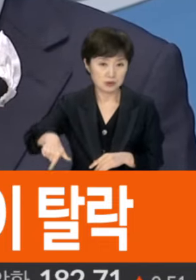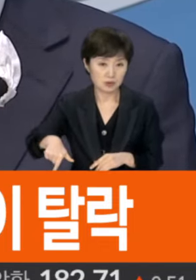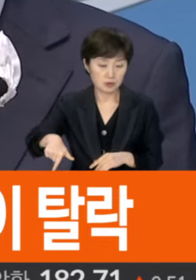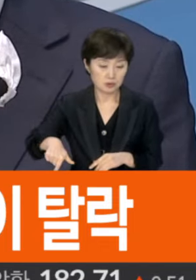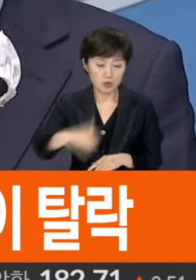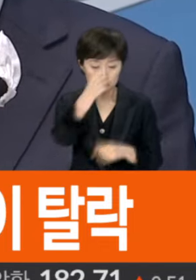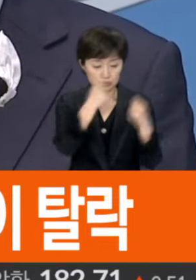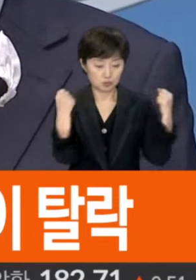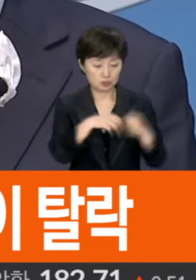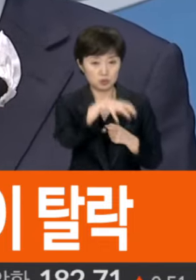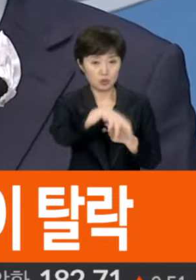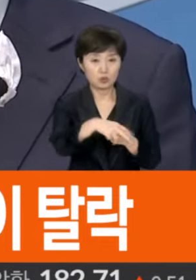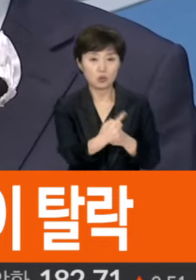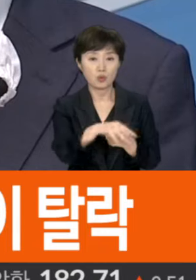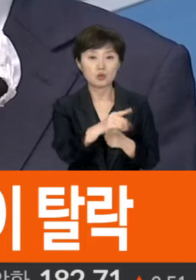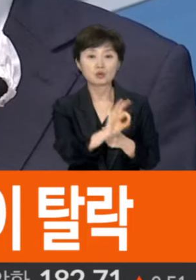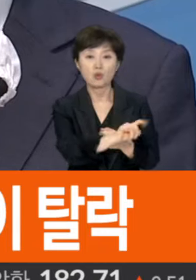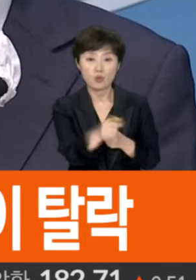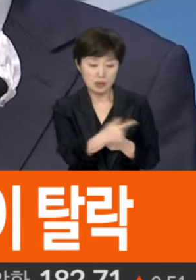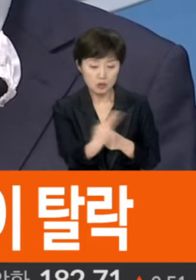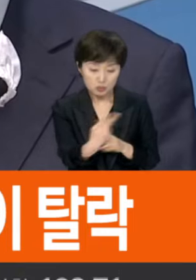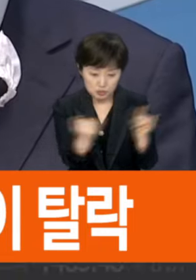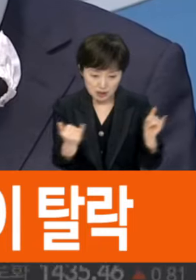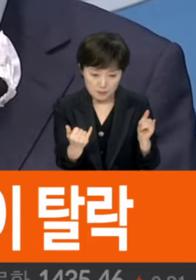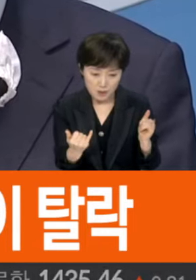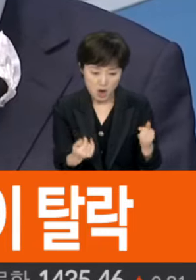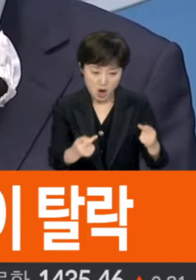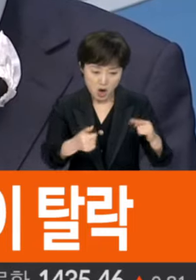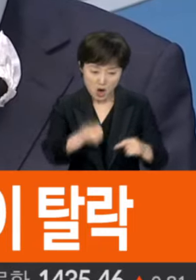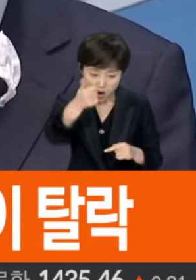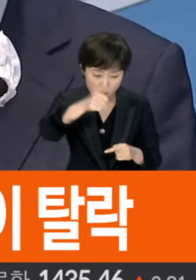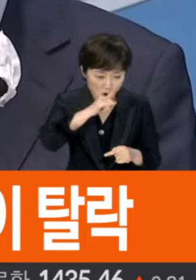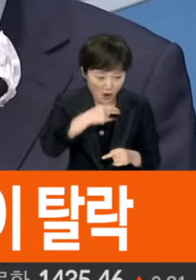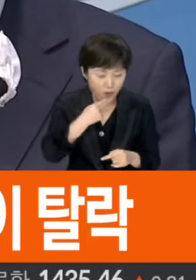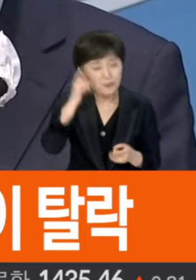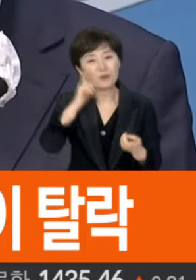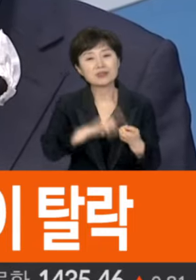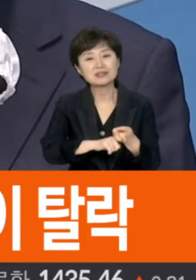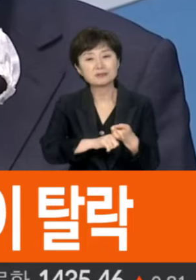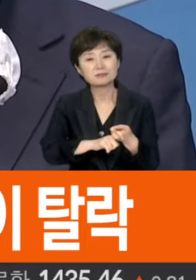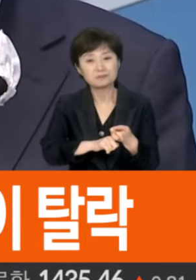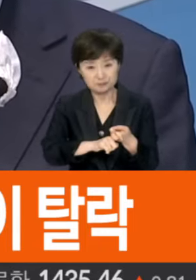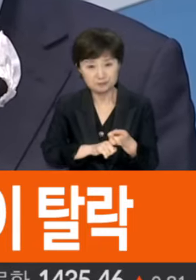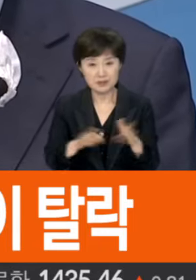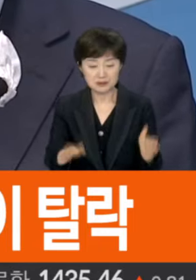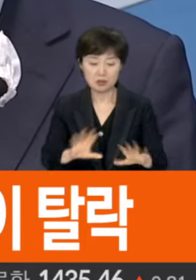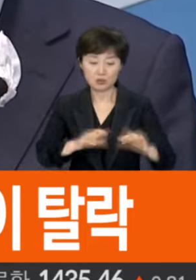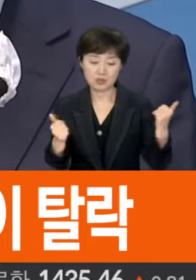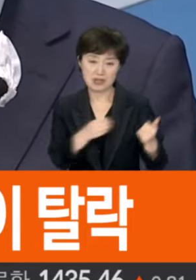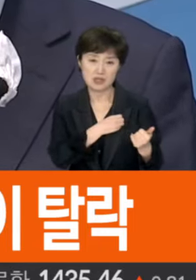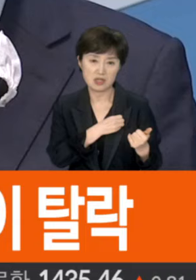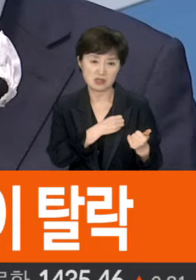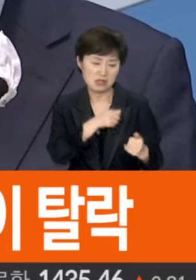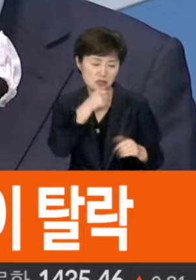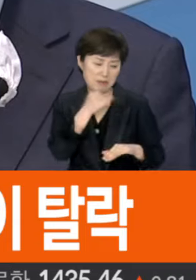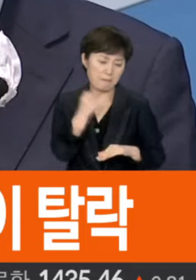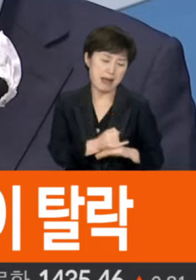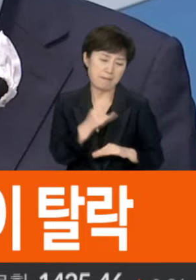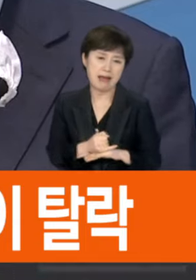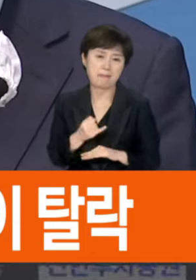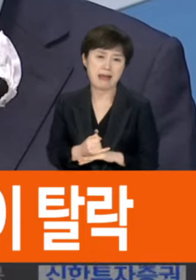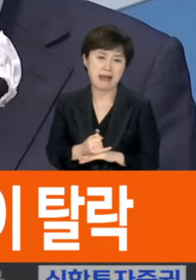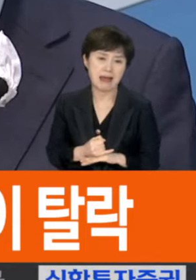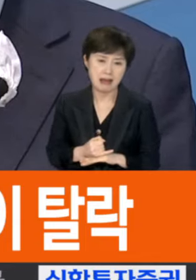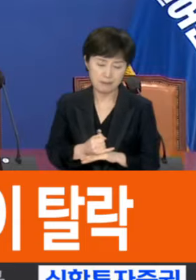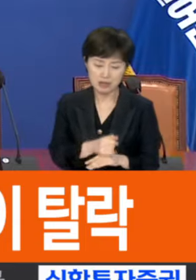의원과 충북 청주 흥덕 도종환 의원의 생환 여부가 관심입니다. 지금까지는 현역 의원 평가 하위에 속해